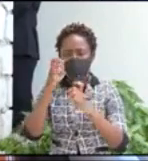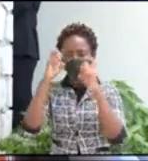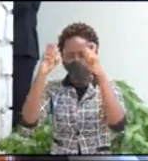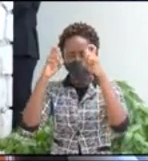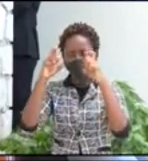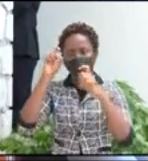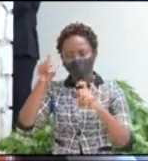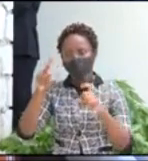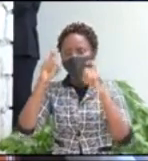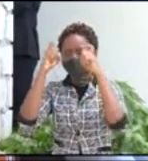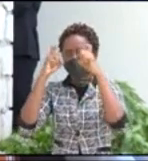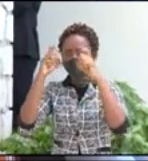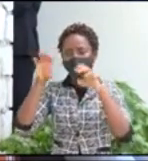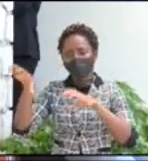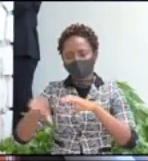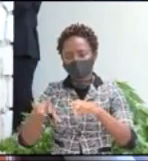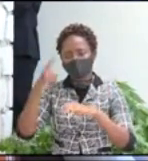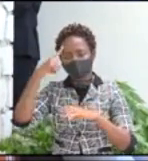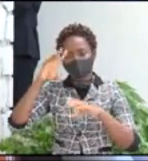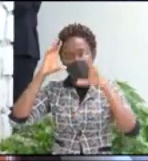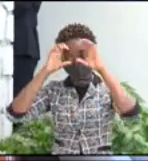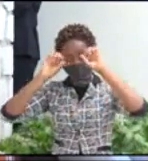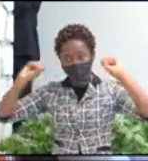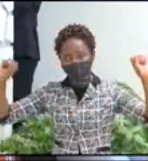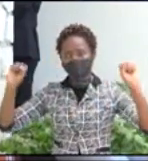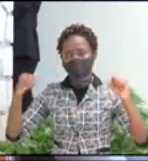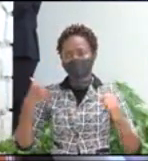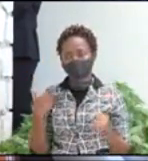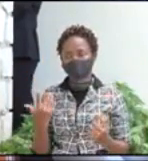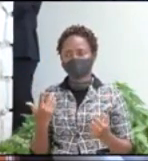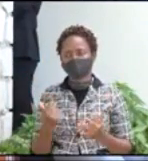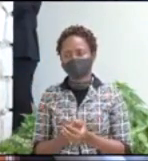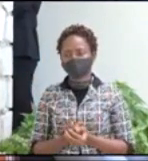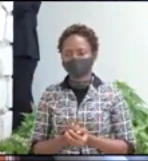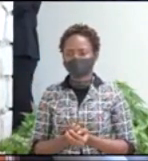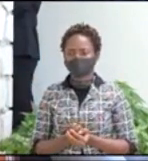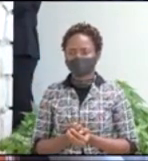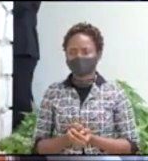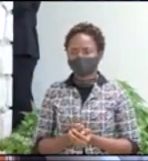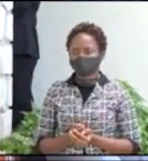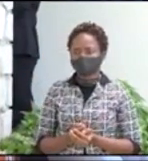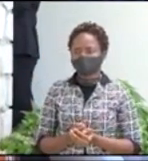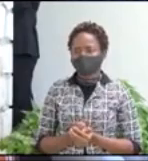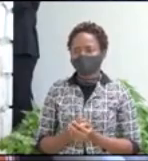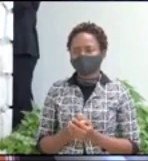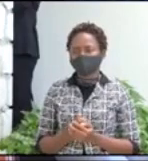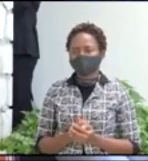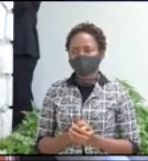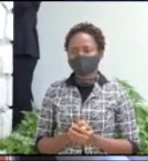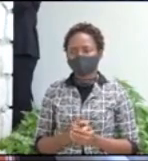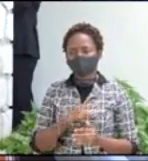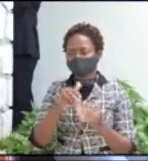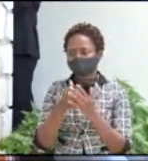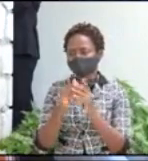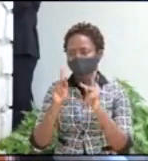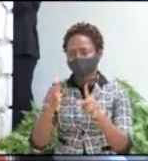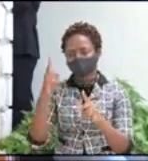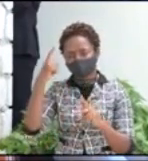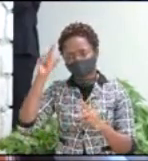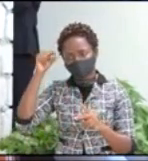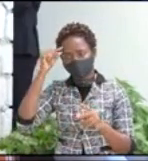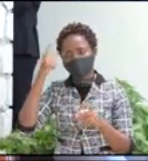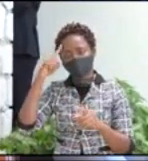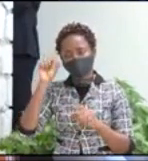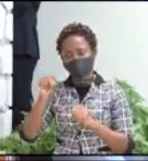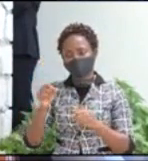pour venir un président qui est élu. Pour venir, j'en ai dit, des parlementaires dans le pays qui est élu, maire qui est élu, Kazek qui est élu, qui pour venir